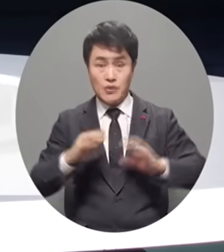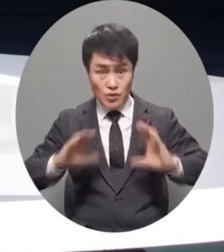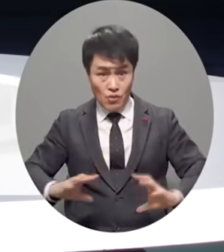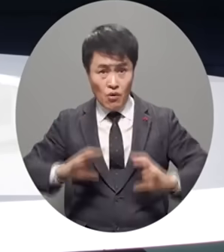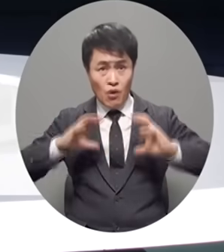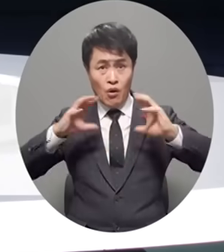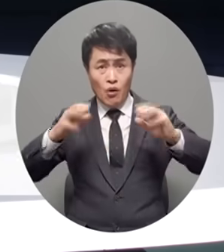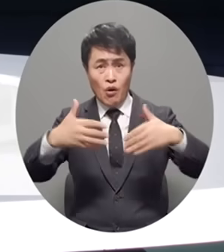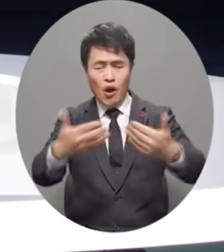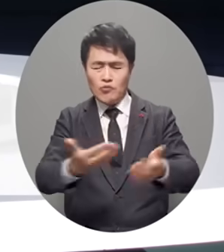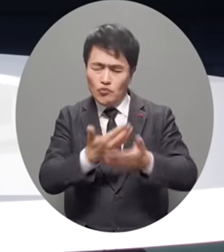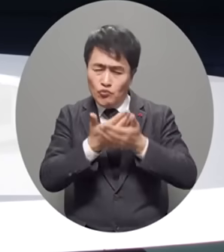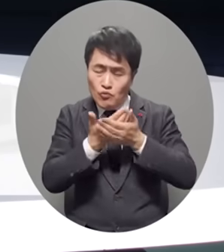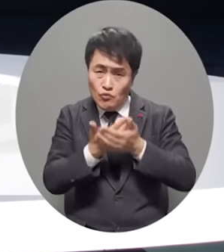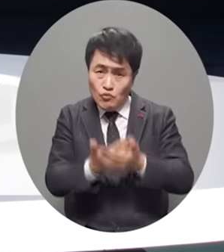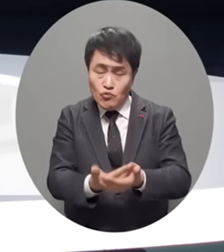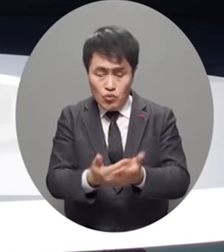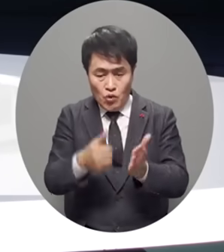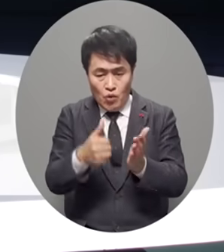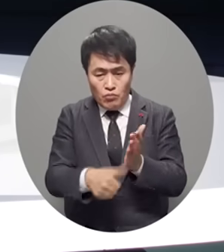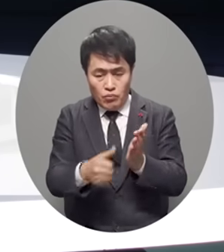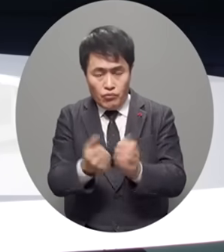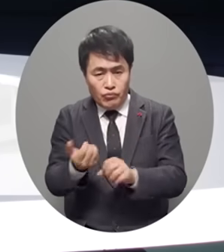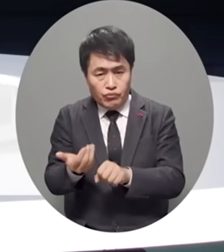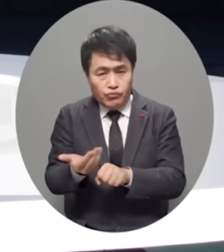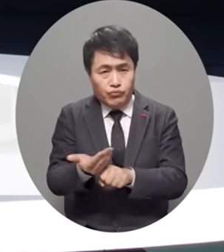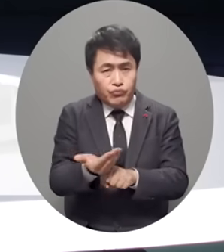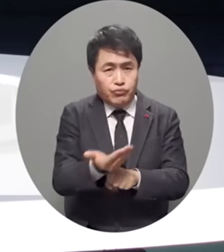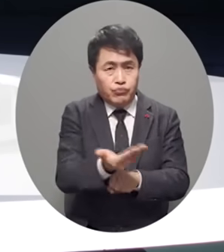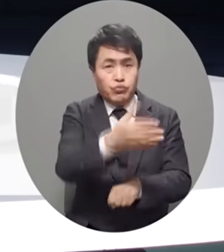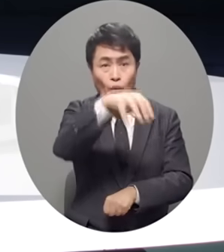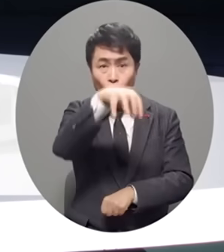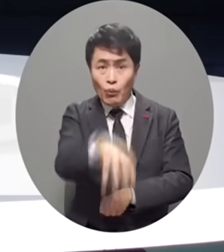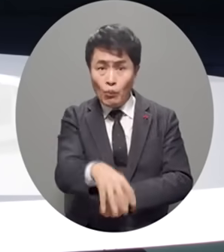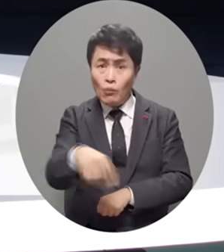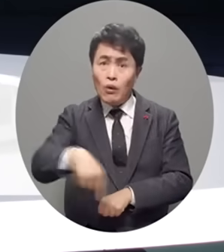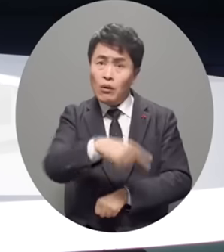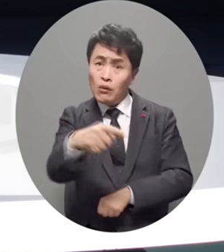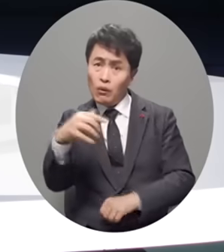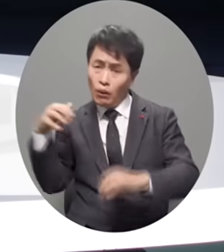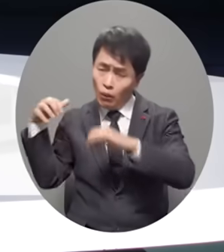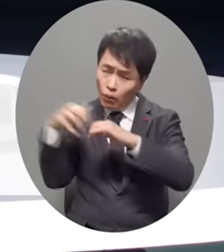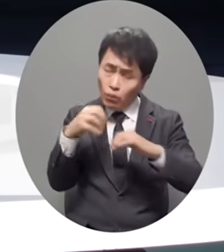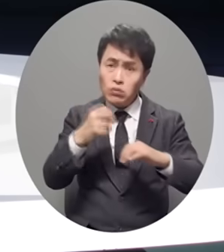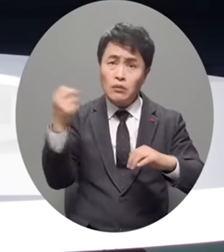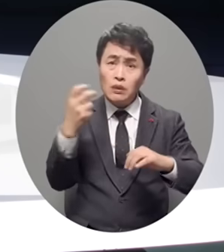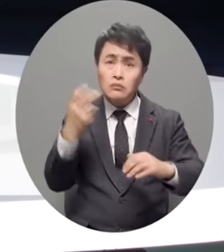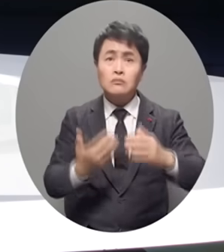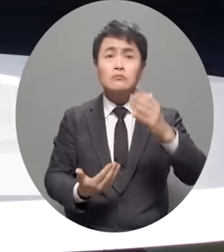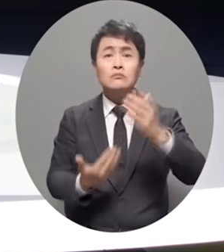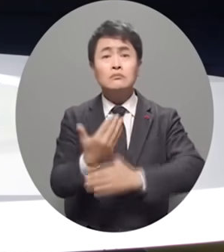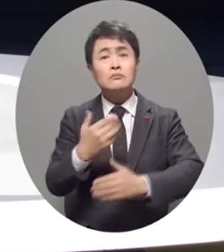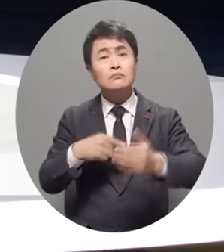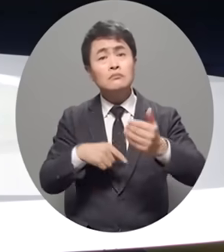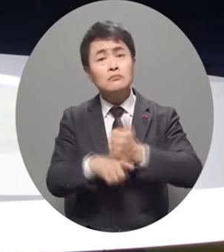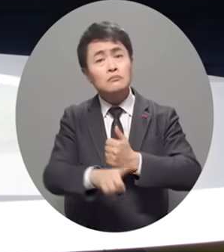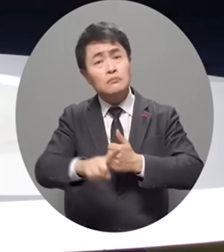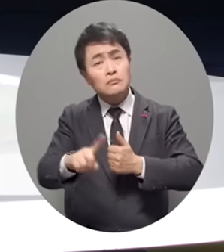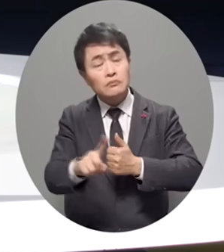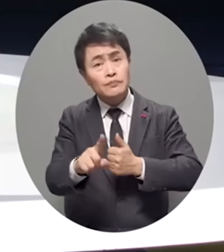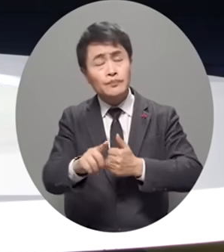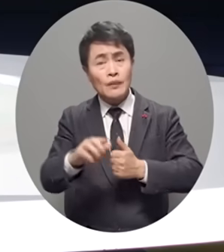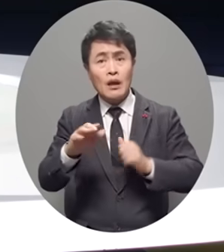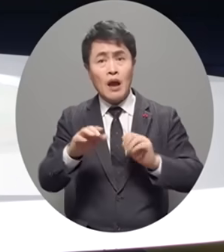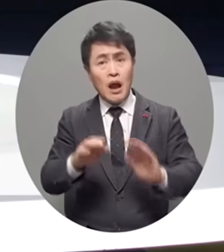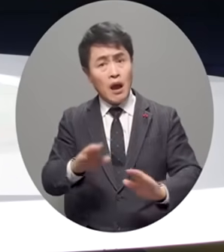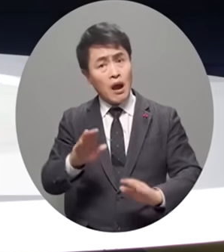세계적으로 중요한 물류 통로인데요. 왜 이 지역에서 공격이 자주 일어나고 있는 건지, 또 더 나아가서 우리